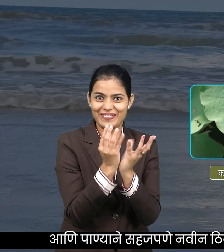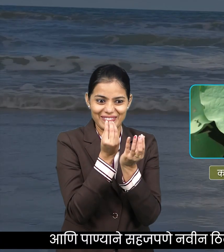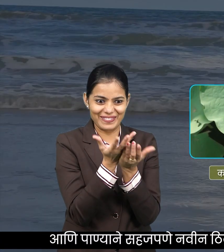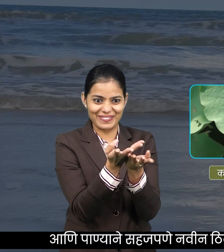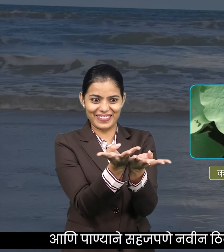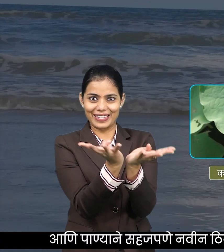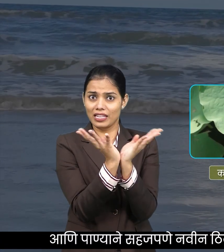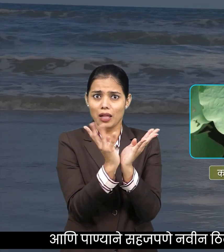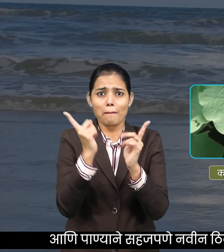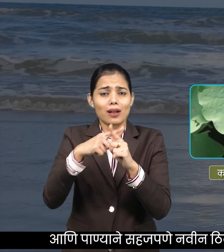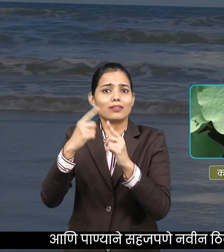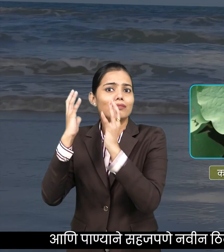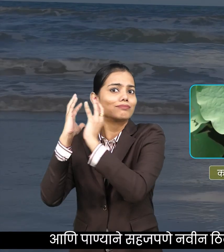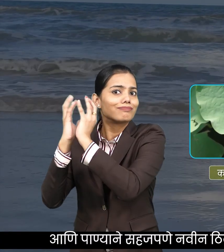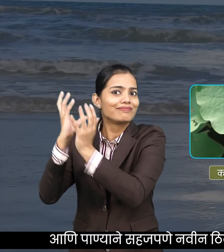ठिकाणी वाहून